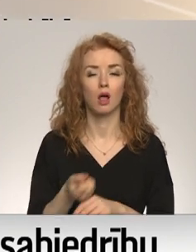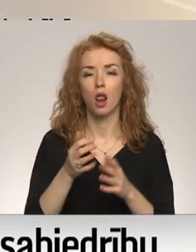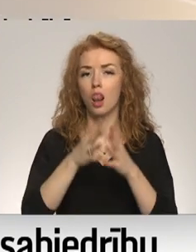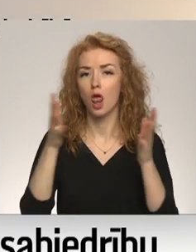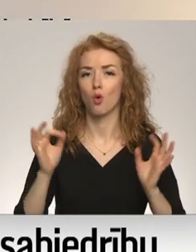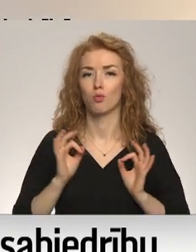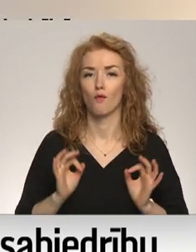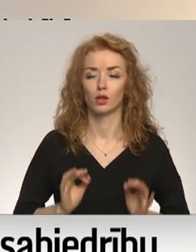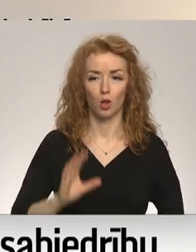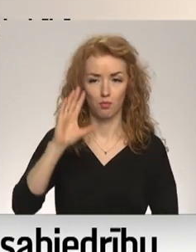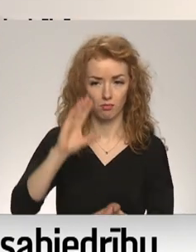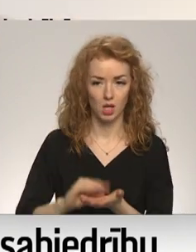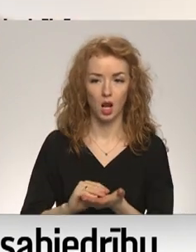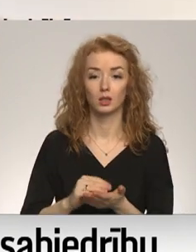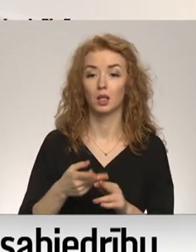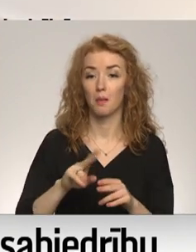profesionālo pieredzi, ja